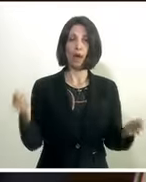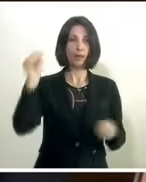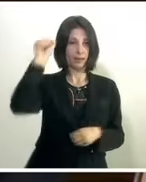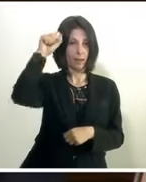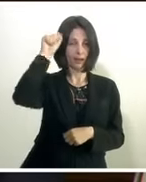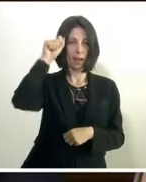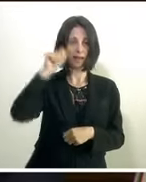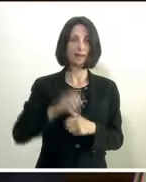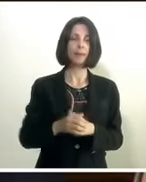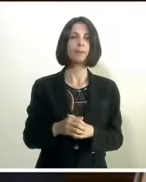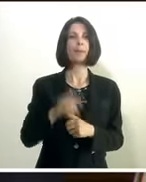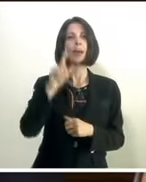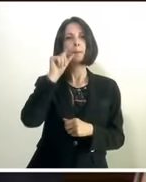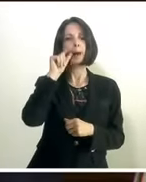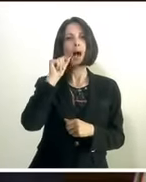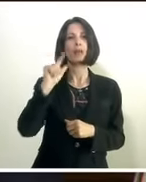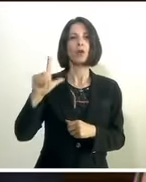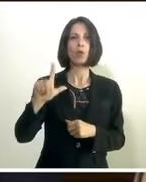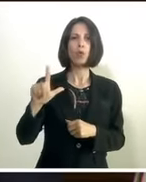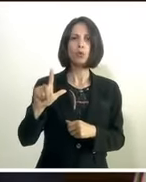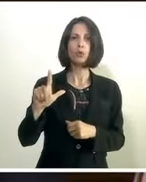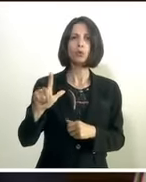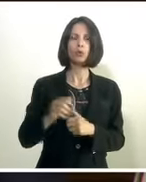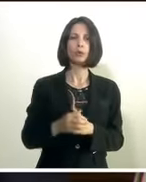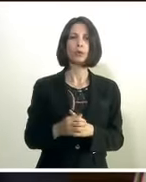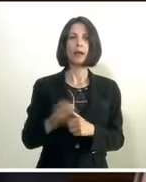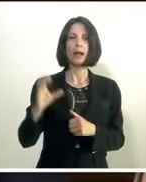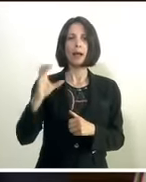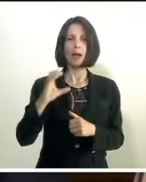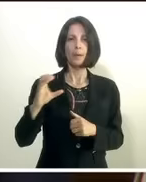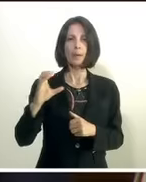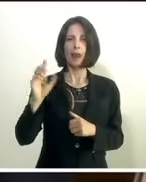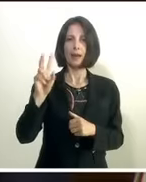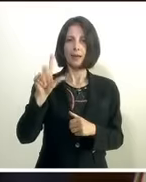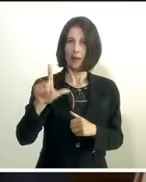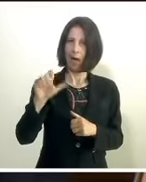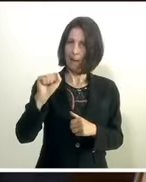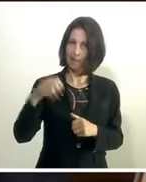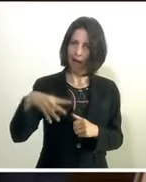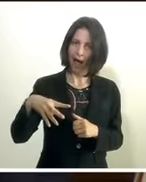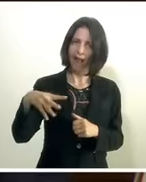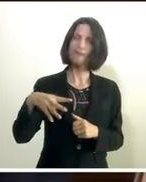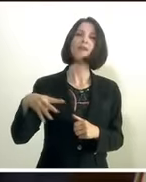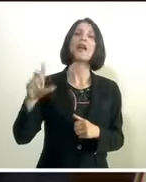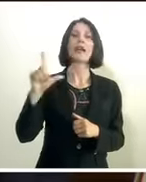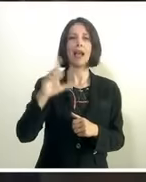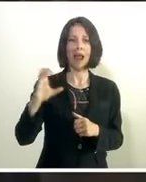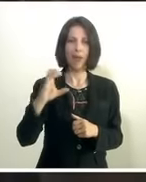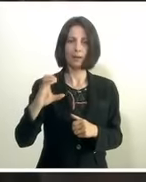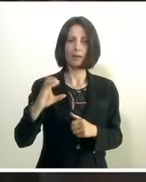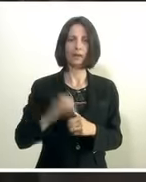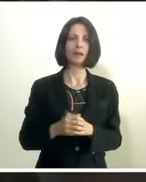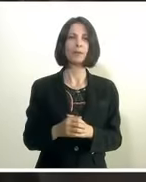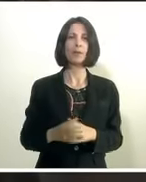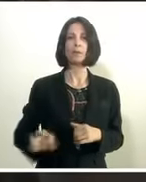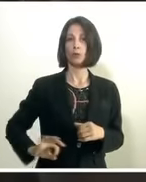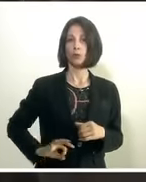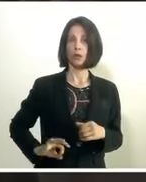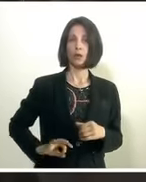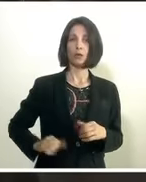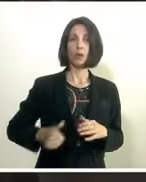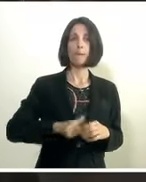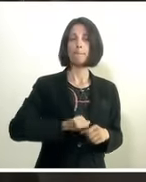Parry Lussu Ugo lamalfa e Calamandrei disciolto quest'ultimo aderire al partito socialista nelle cui file fu senatore per la prima